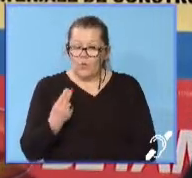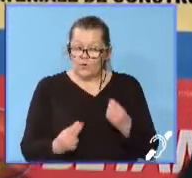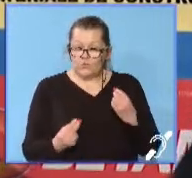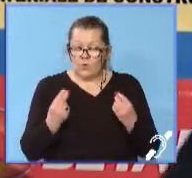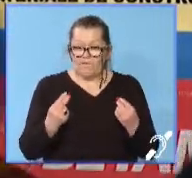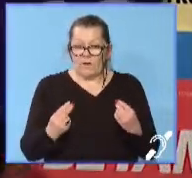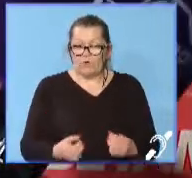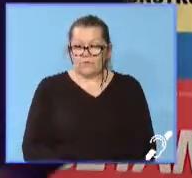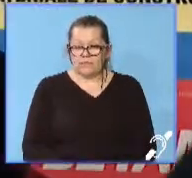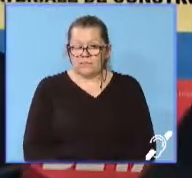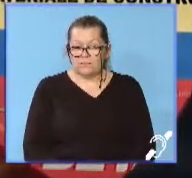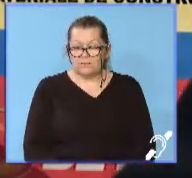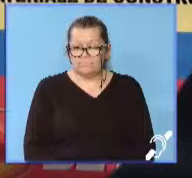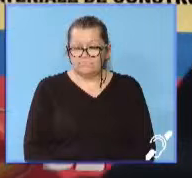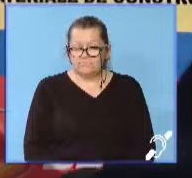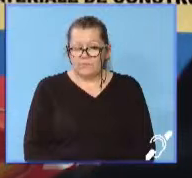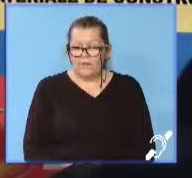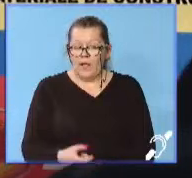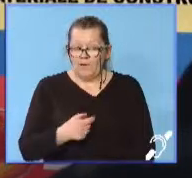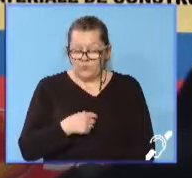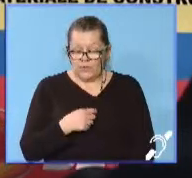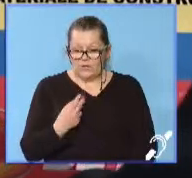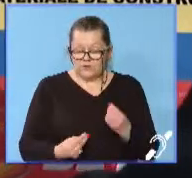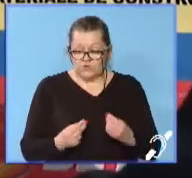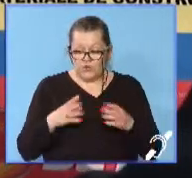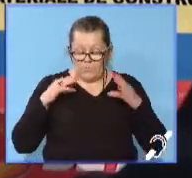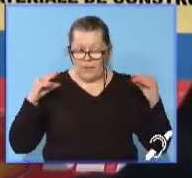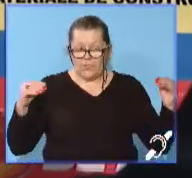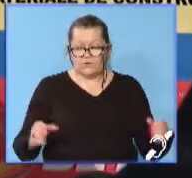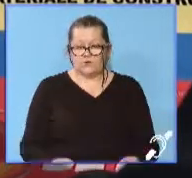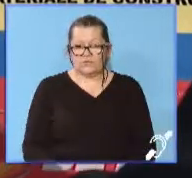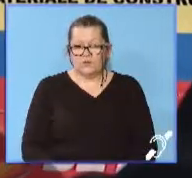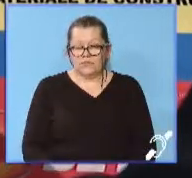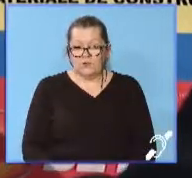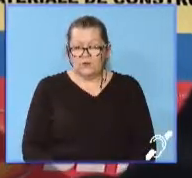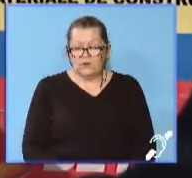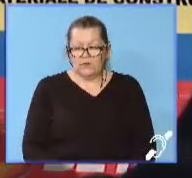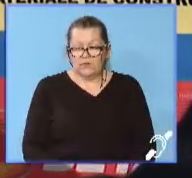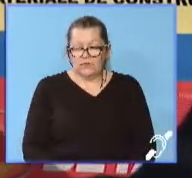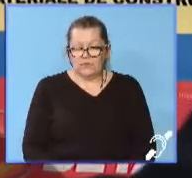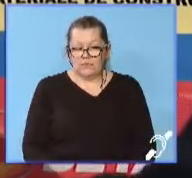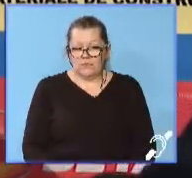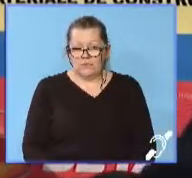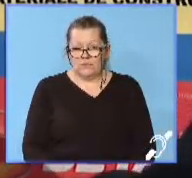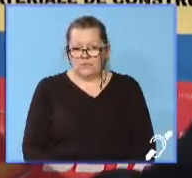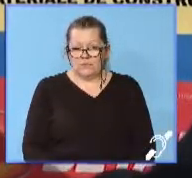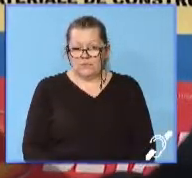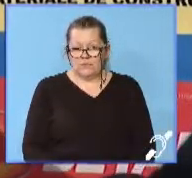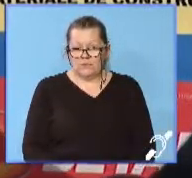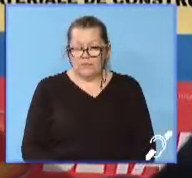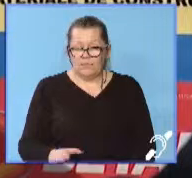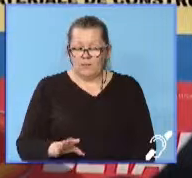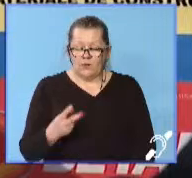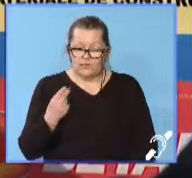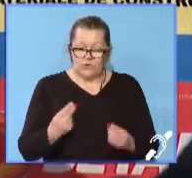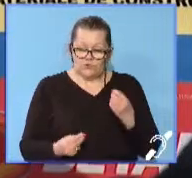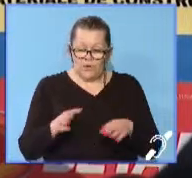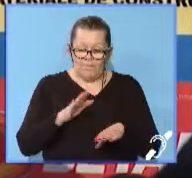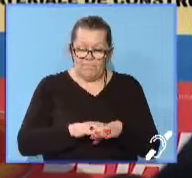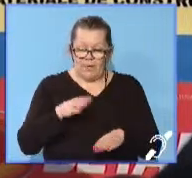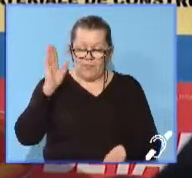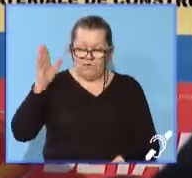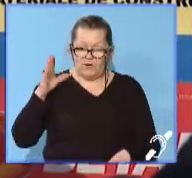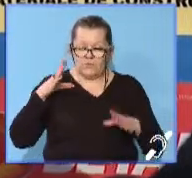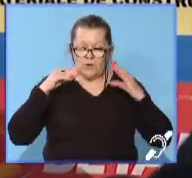Bună Te ai dori să joci mai mult Da mi aș fi dorit Asta este aș jucat fani acum probabil o să joc și eu din ce în ce mai mult dacă